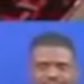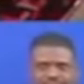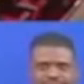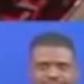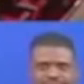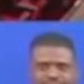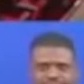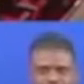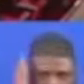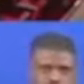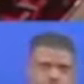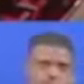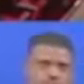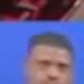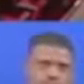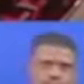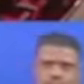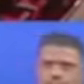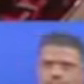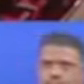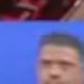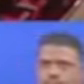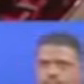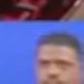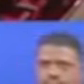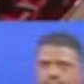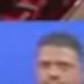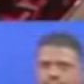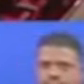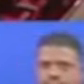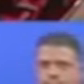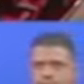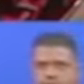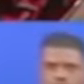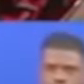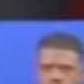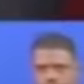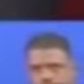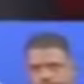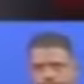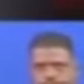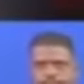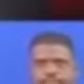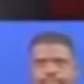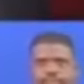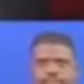Mheshimiwa Kanal Ahmed Abbas, Mheshimiwa Ahmed Abbas Ahmed, Ruvuma.